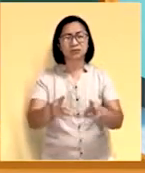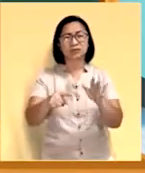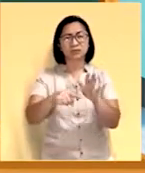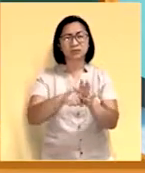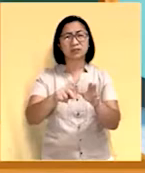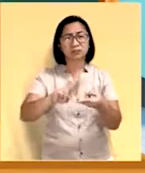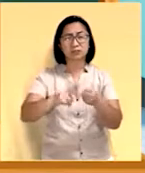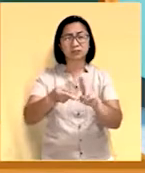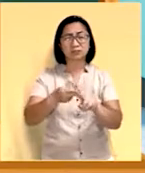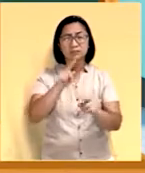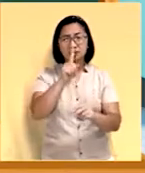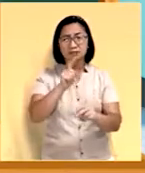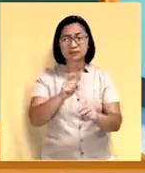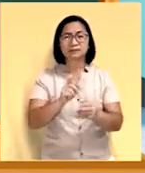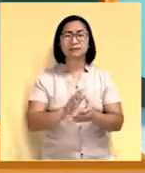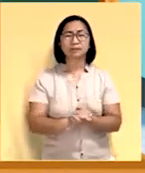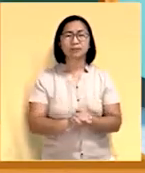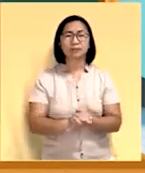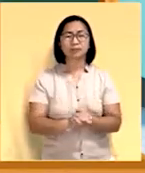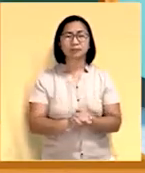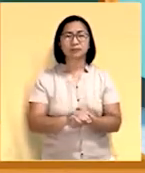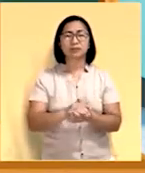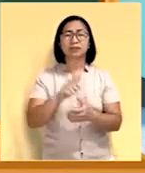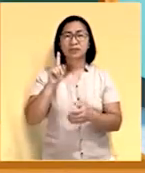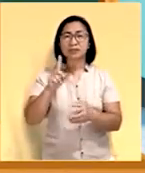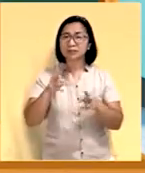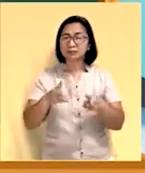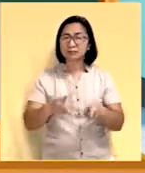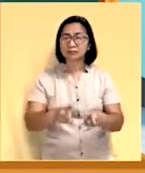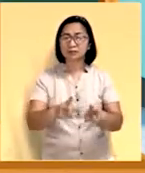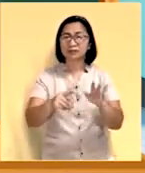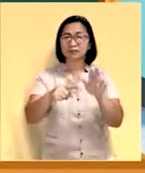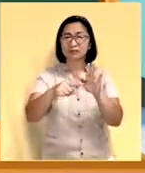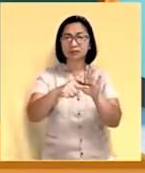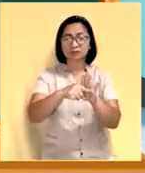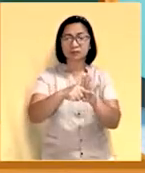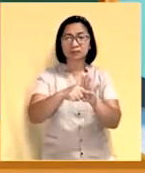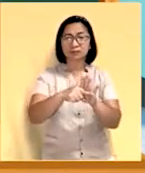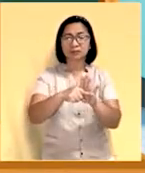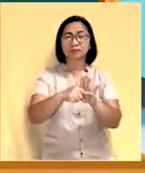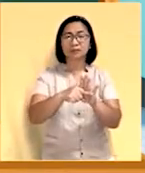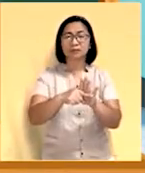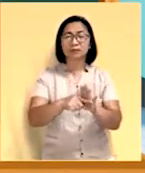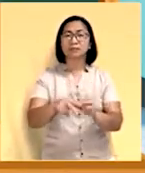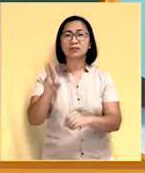ng numbers? Isa pang paraan ng pag-subtract ay